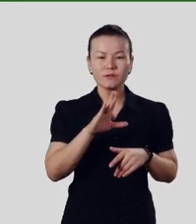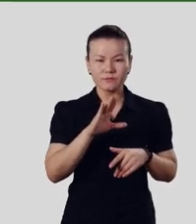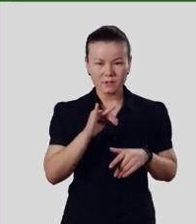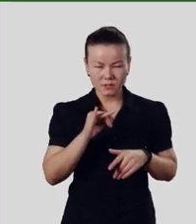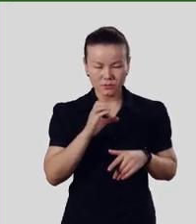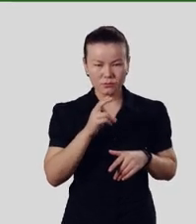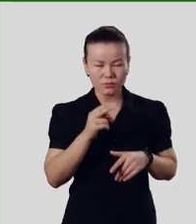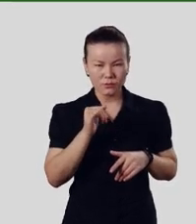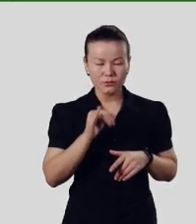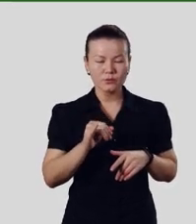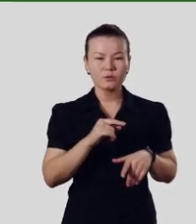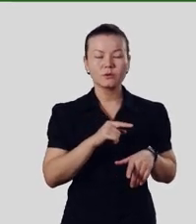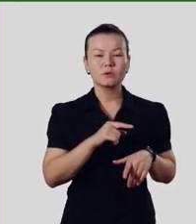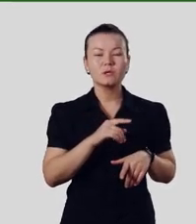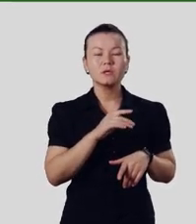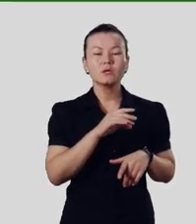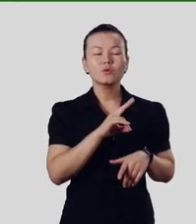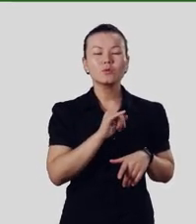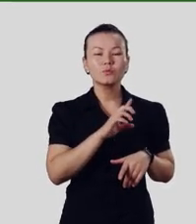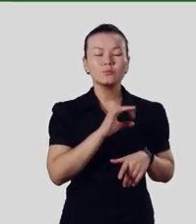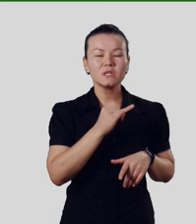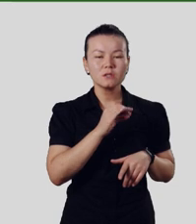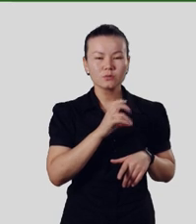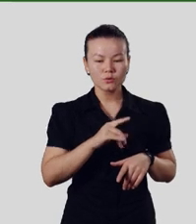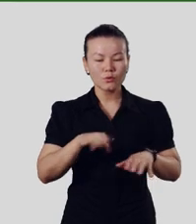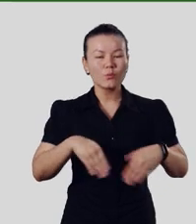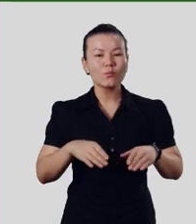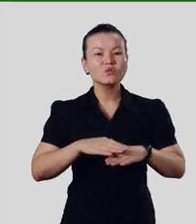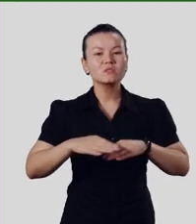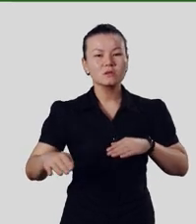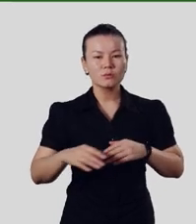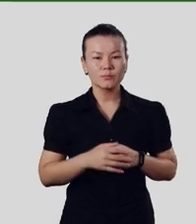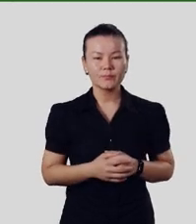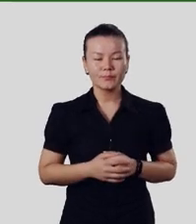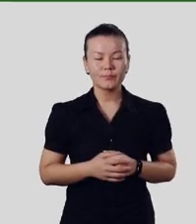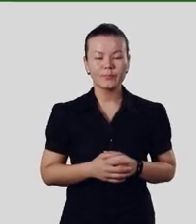Ливийскую и Нубийскую пустыни.